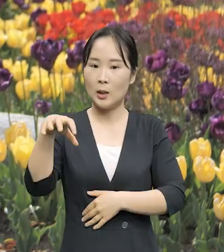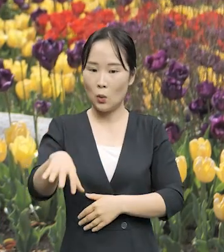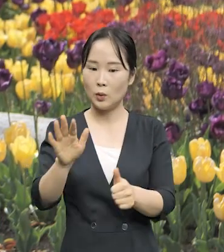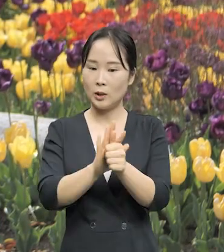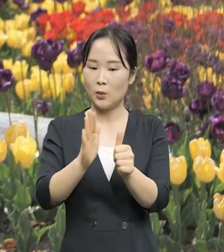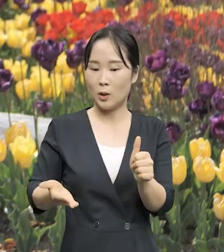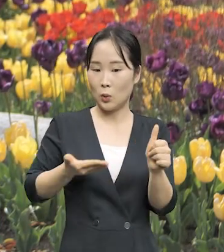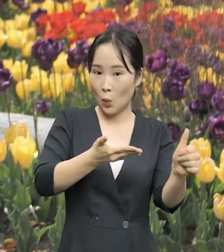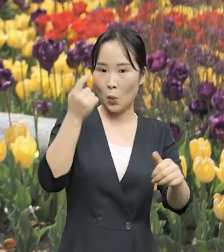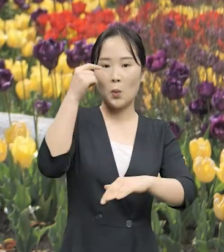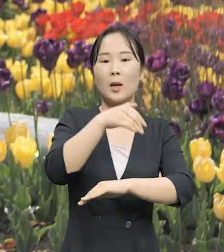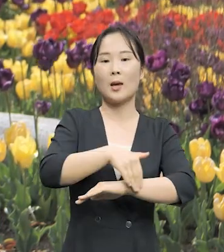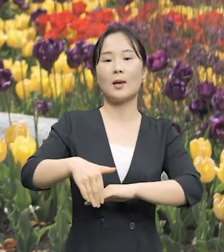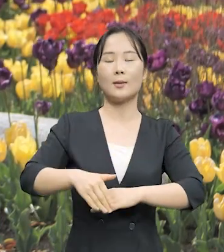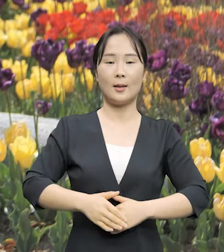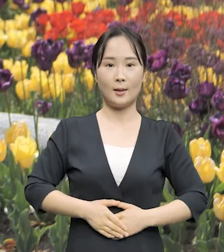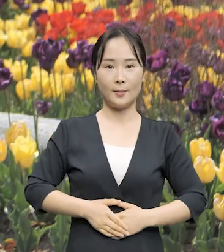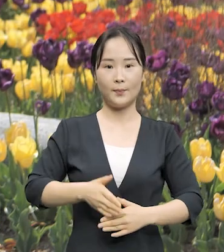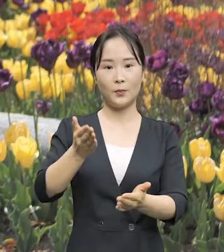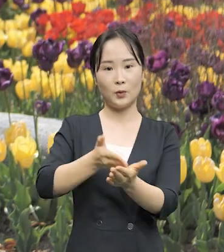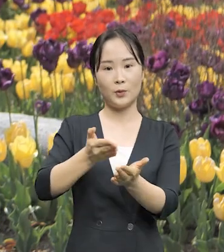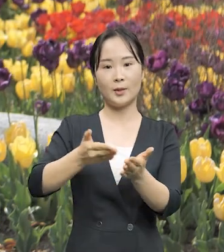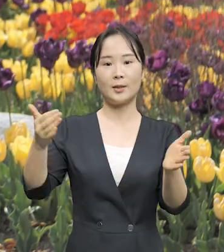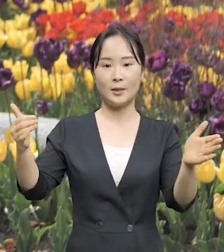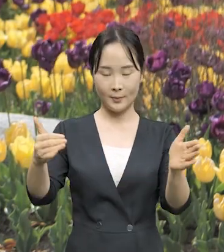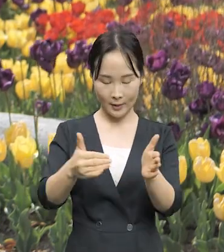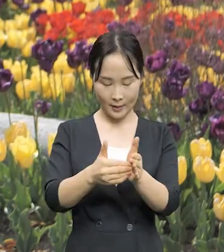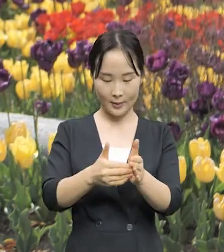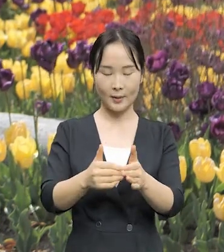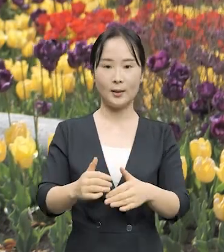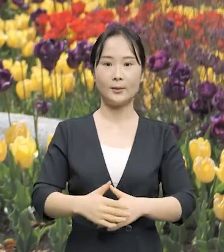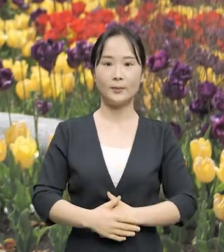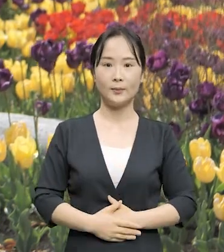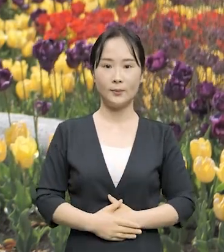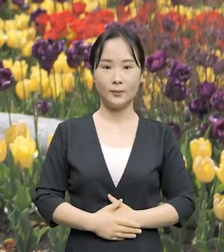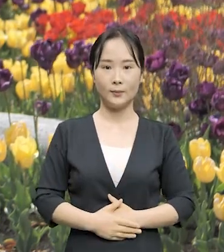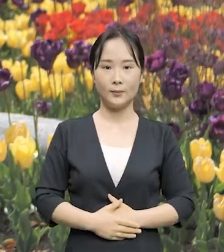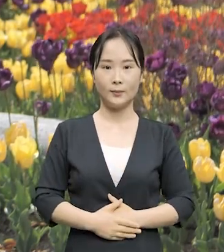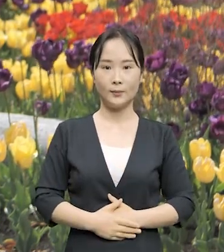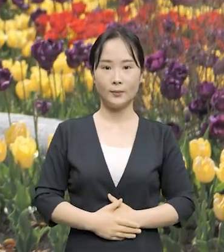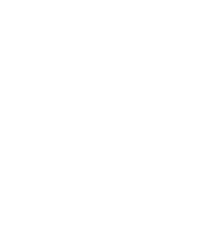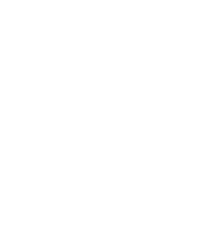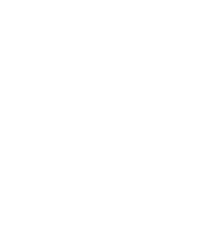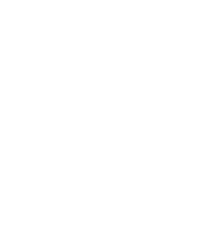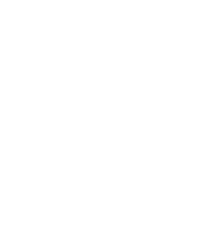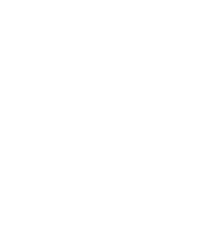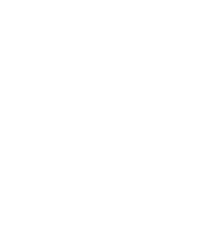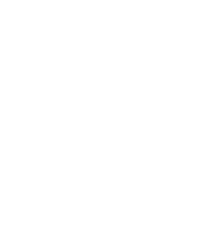지원할 방침입니다. 인공지능 중심도시에서 힐로광주 정지현입니다.